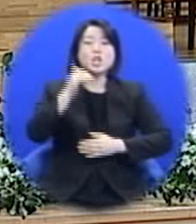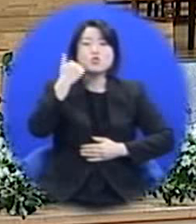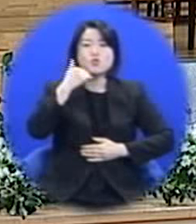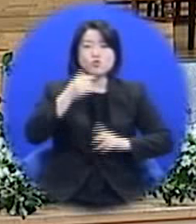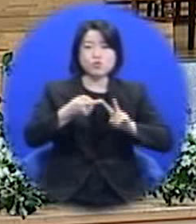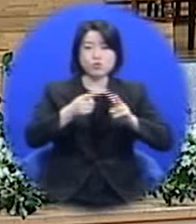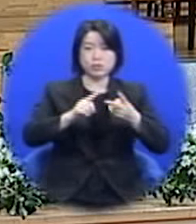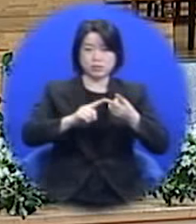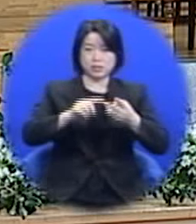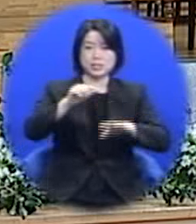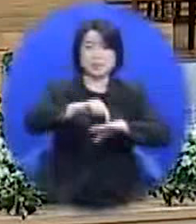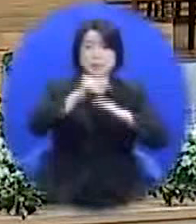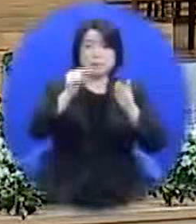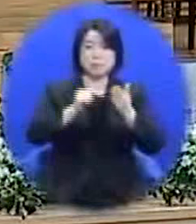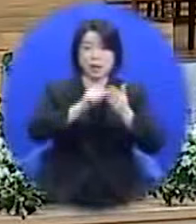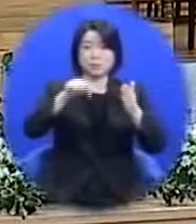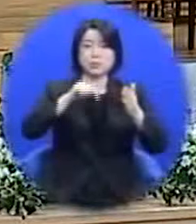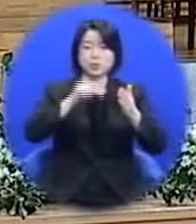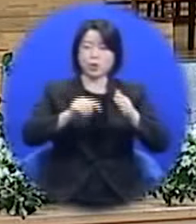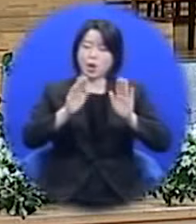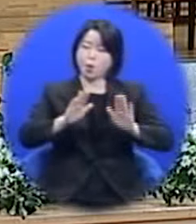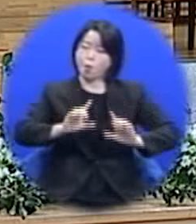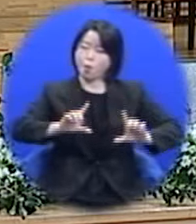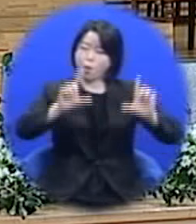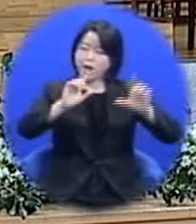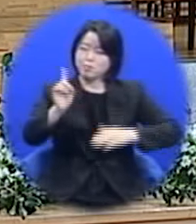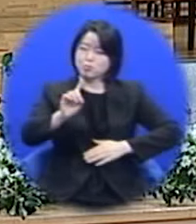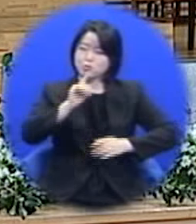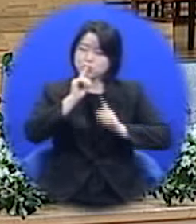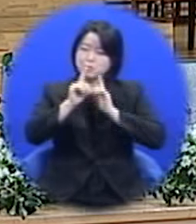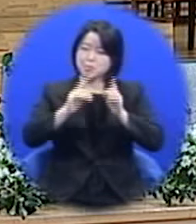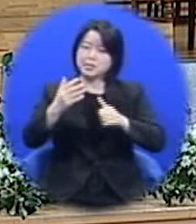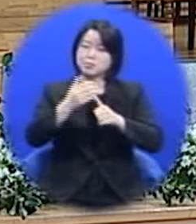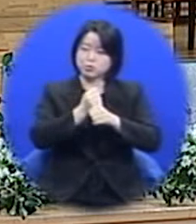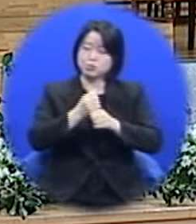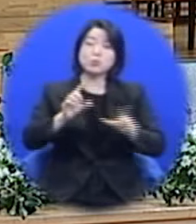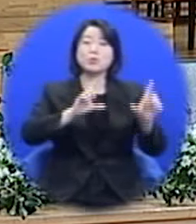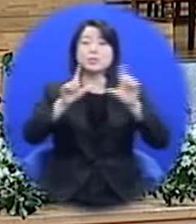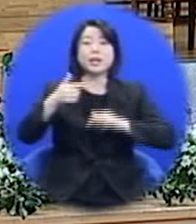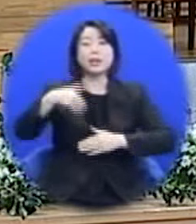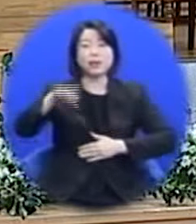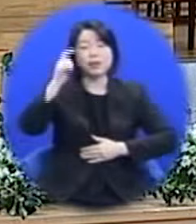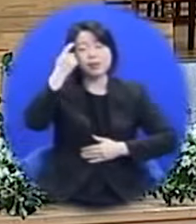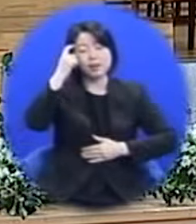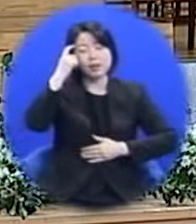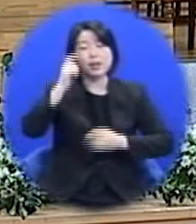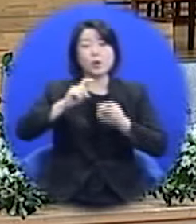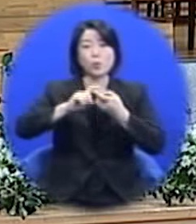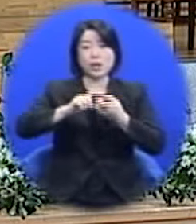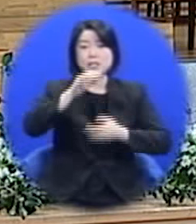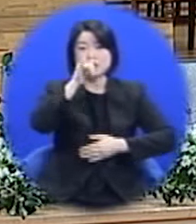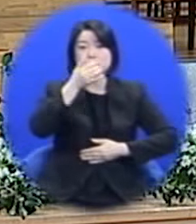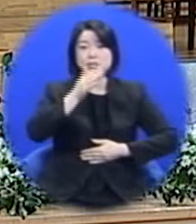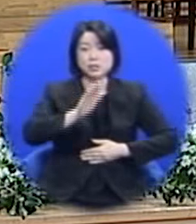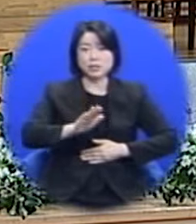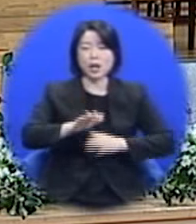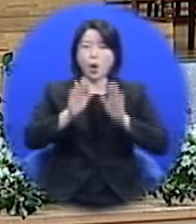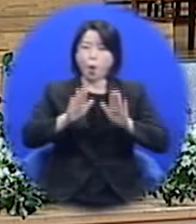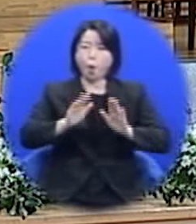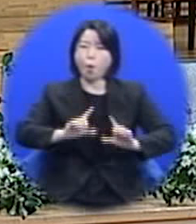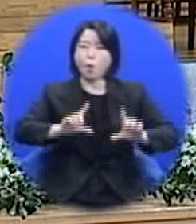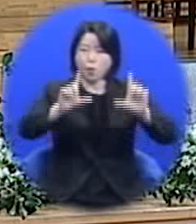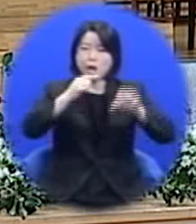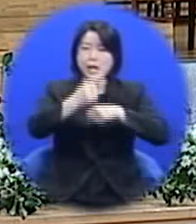다 마음에 올한해 무슨 말씀을 붙들고 내가 살아야 될까 이런 관심이 있지만 그저 올한해